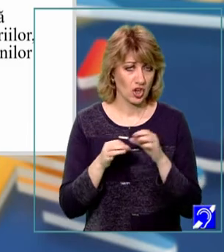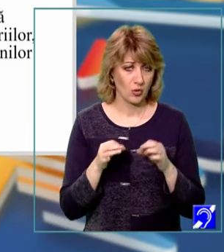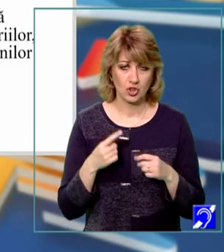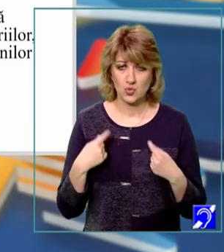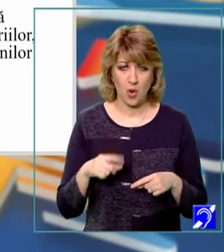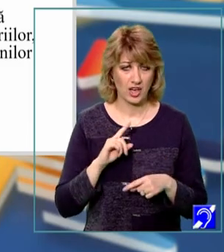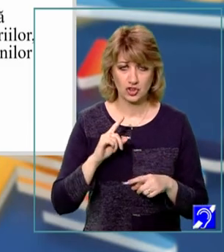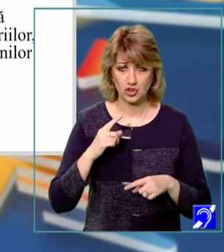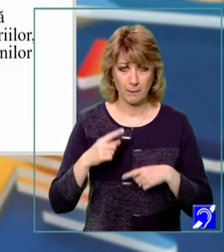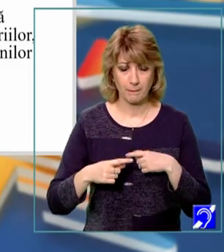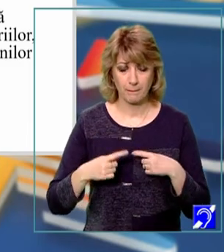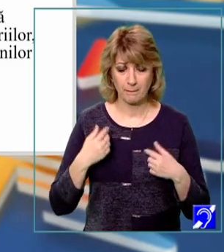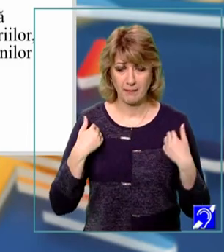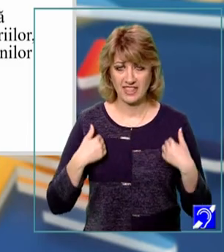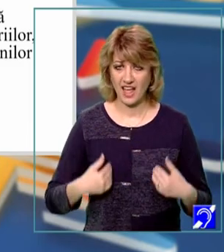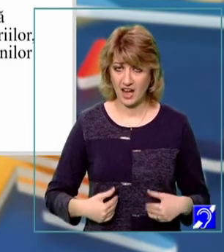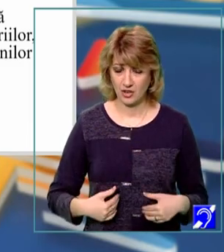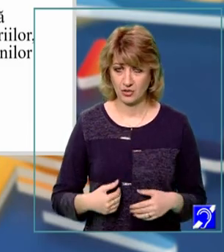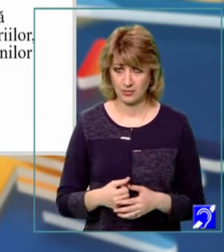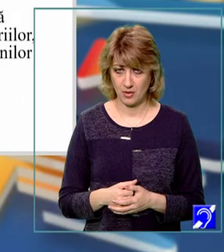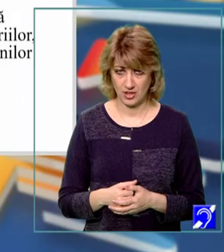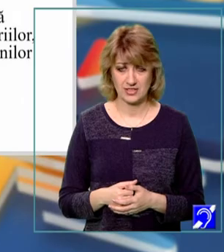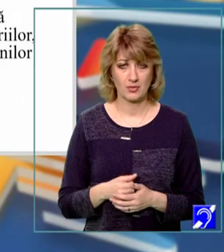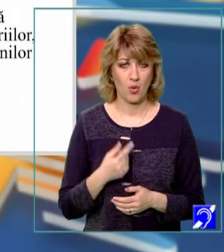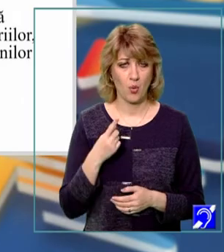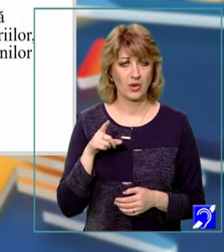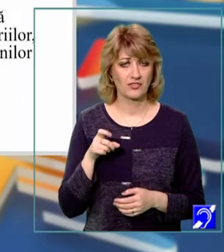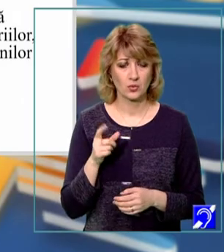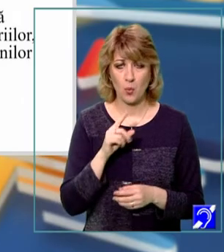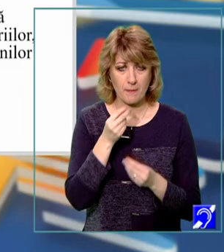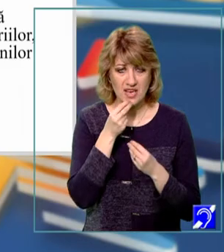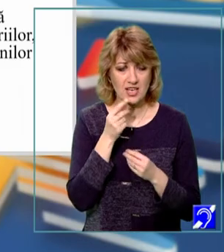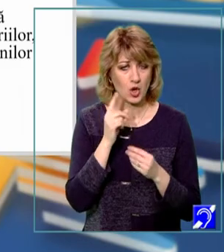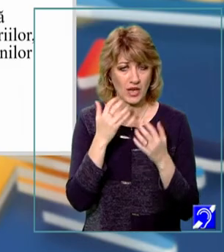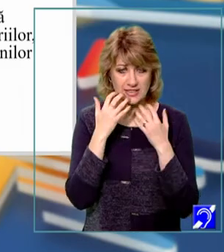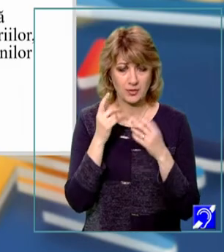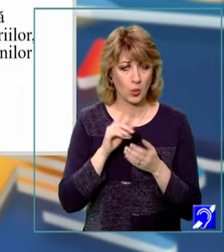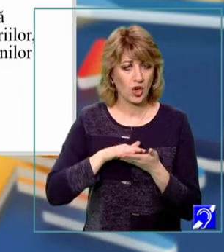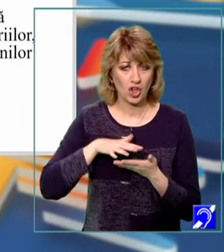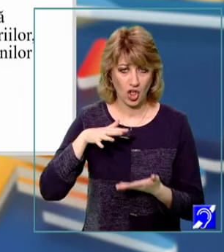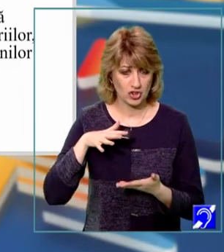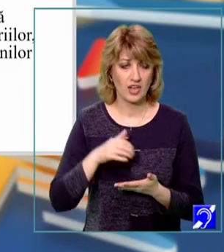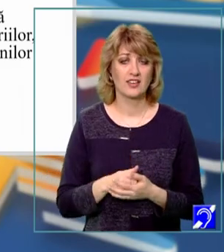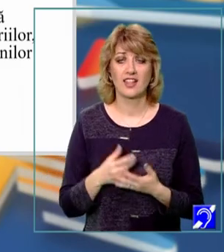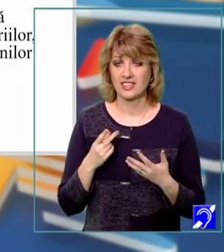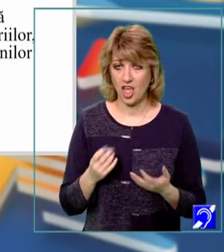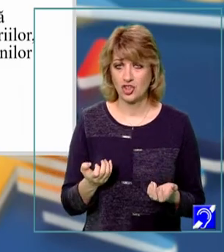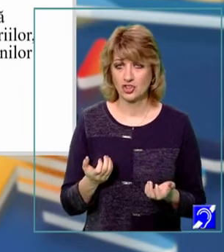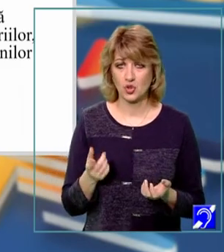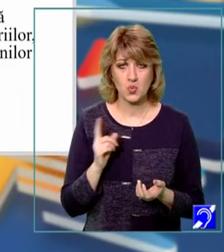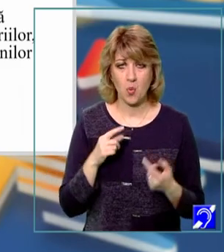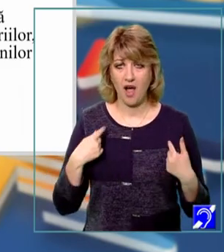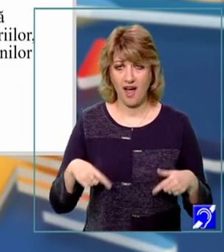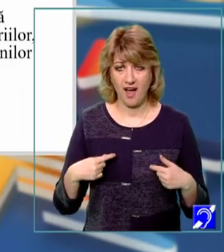nici metabolism, adică un virus nu se hrănește, nu respiră, nu crește, deci practic nu